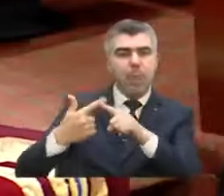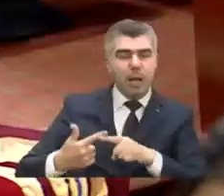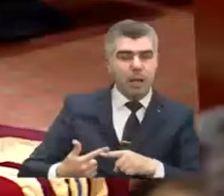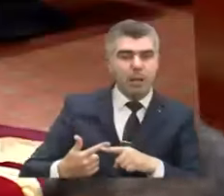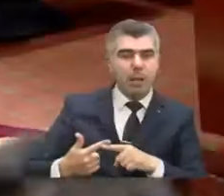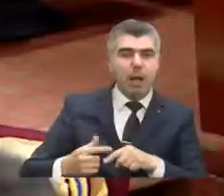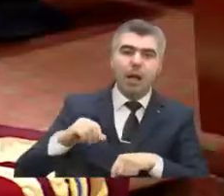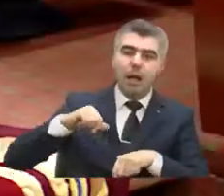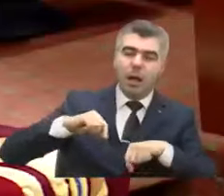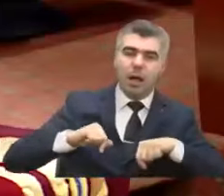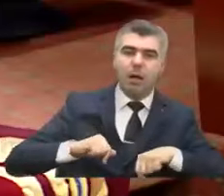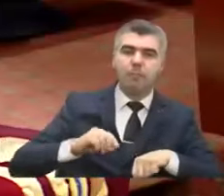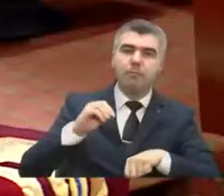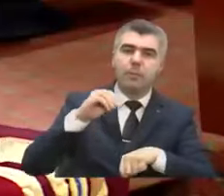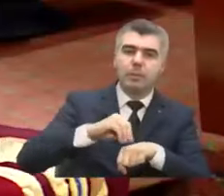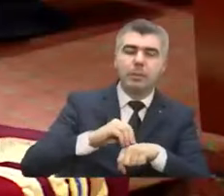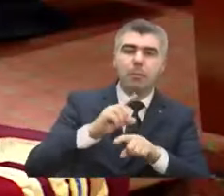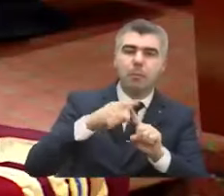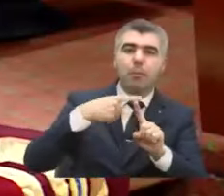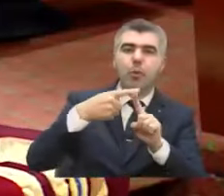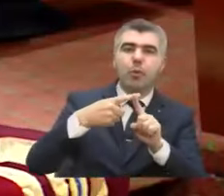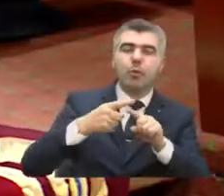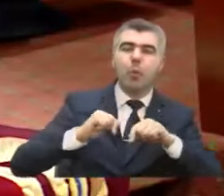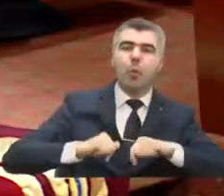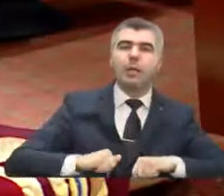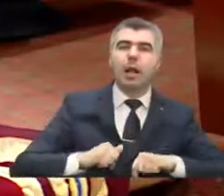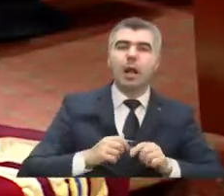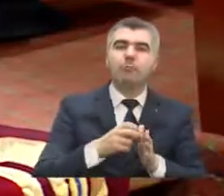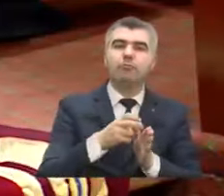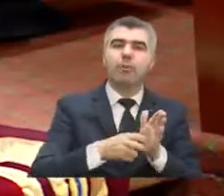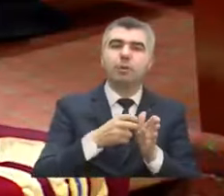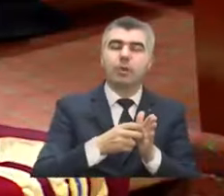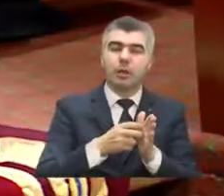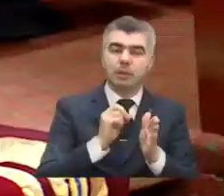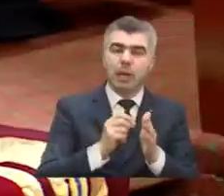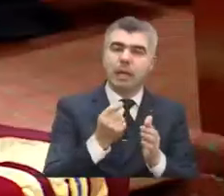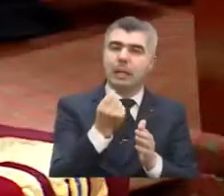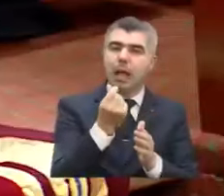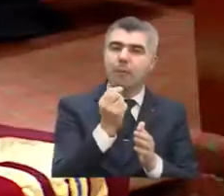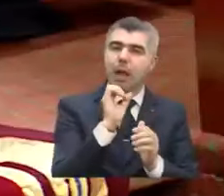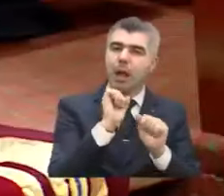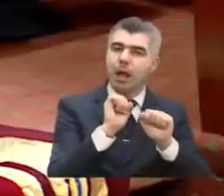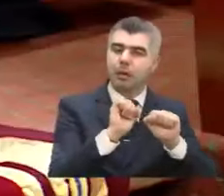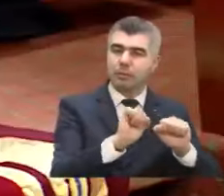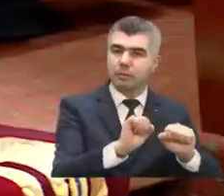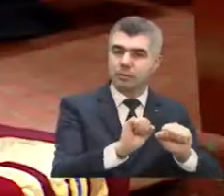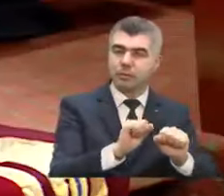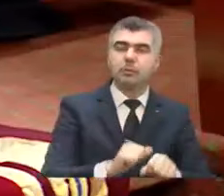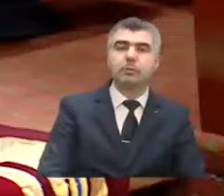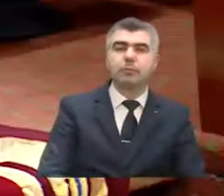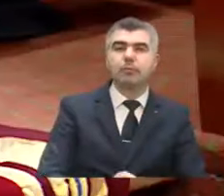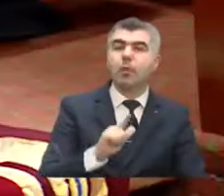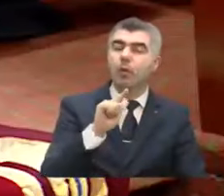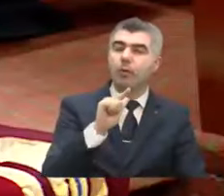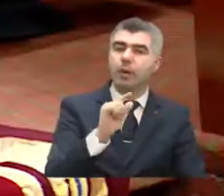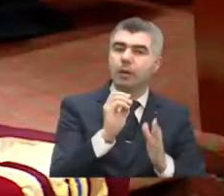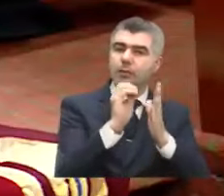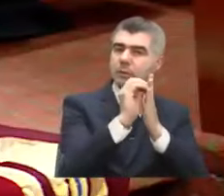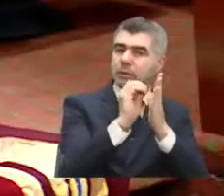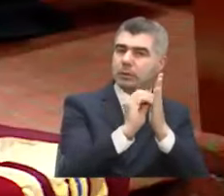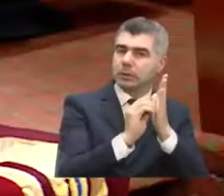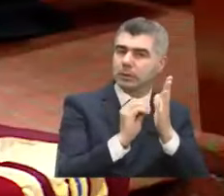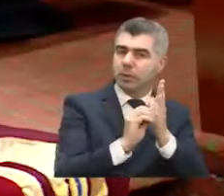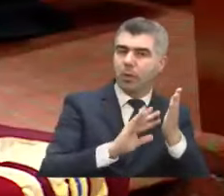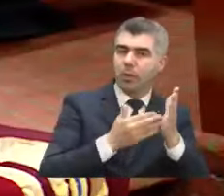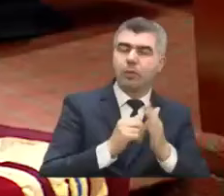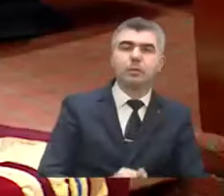النقل تدعم هذه الاتفاقيات بأثمنة محددة وكذلك بأهداف محددة.